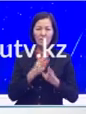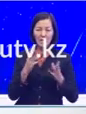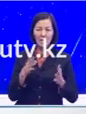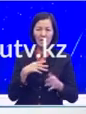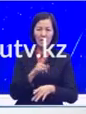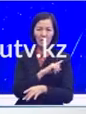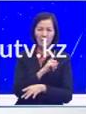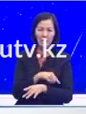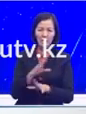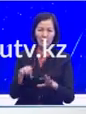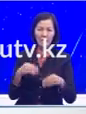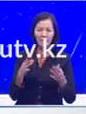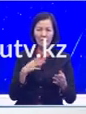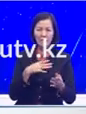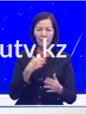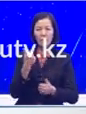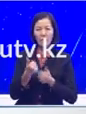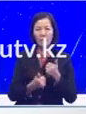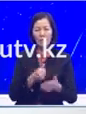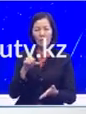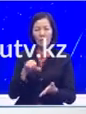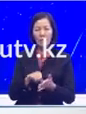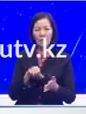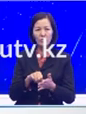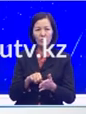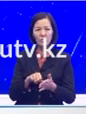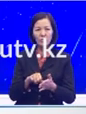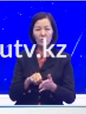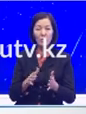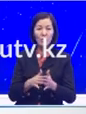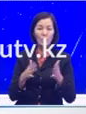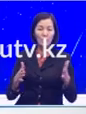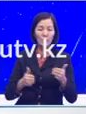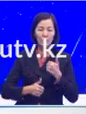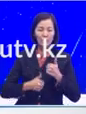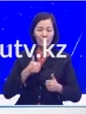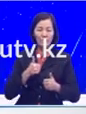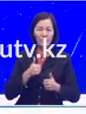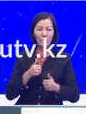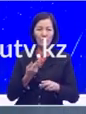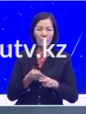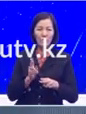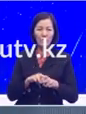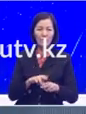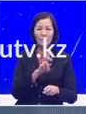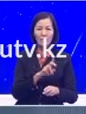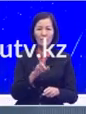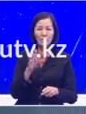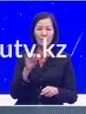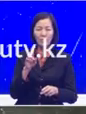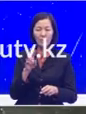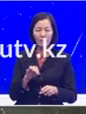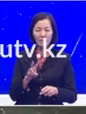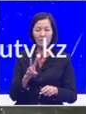шабыттандырады. Бұл байқауға қатысудың өзі мен үшін үлкен мәртебе. Өйткені Бейсен ағамыздың тек